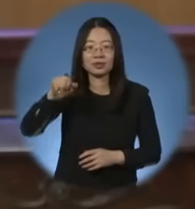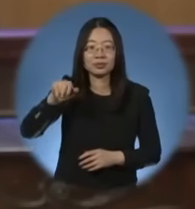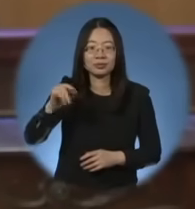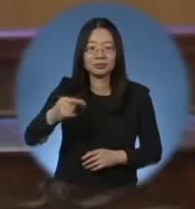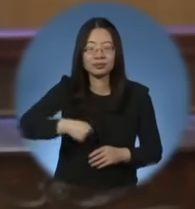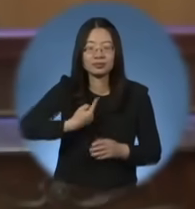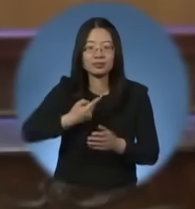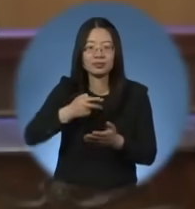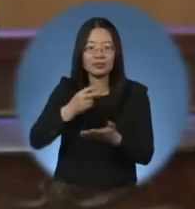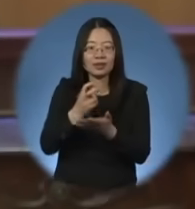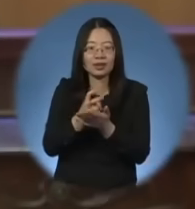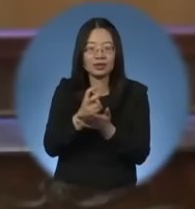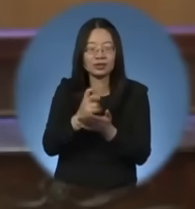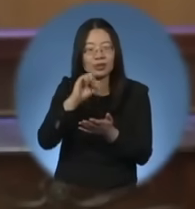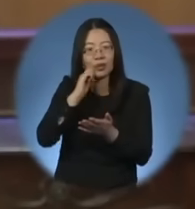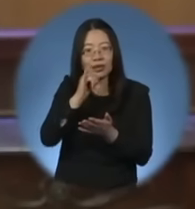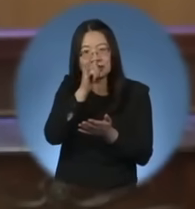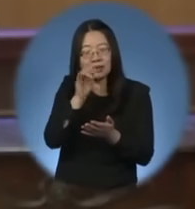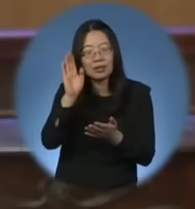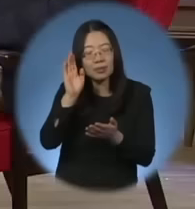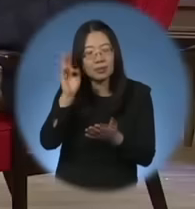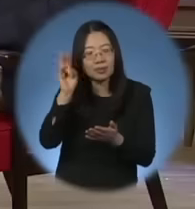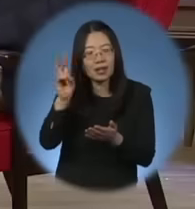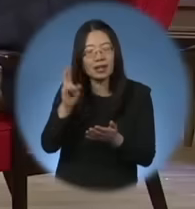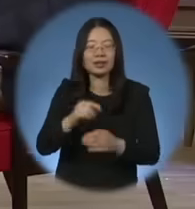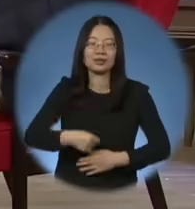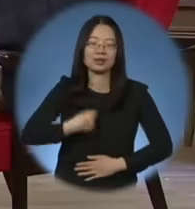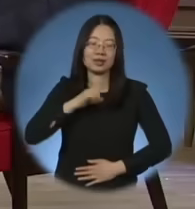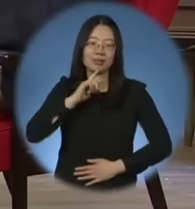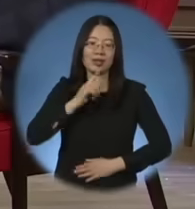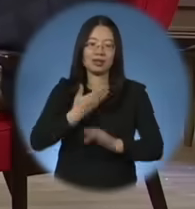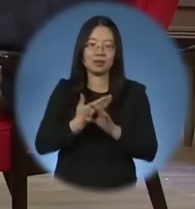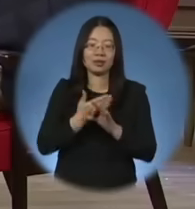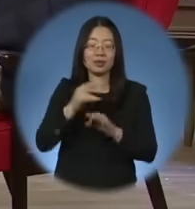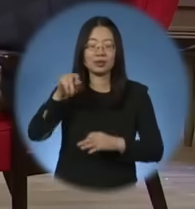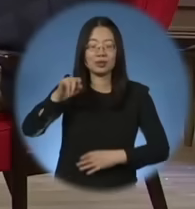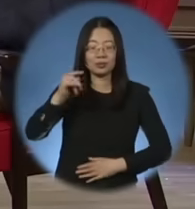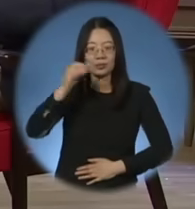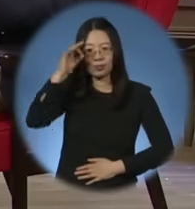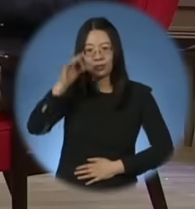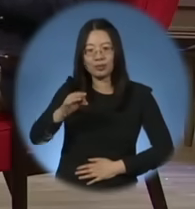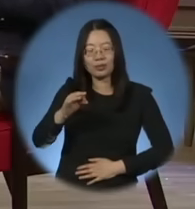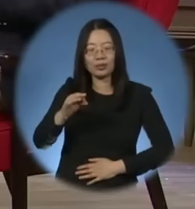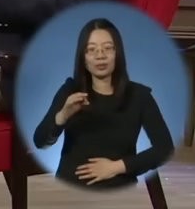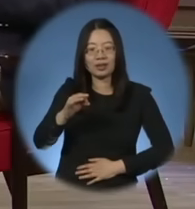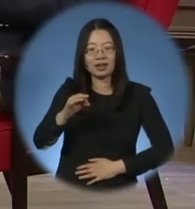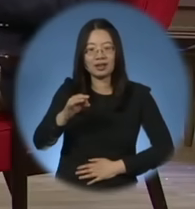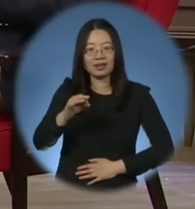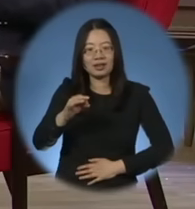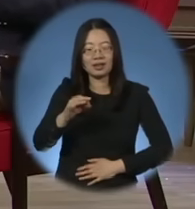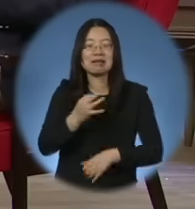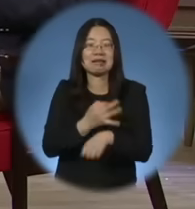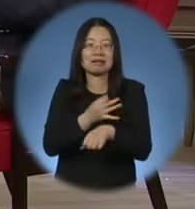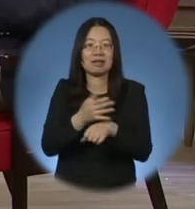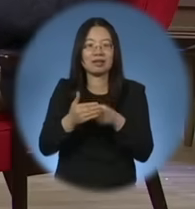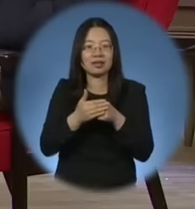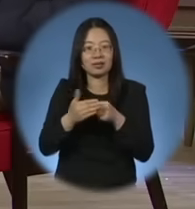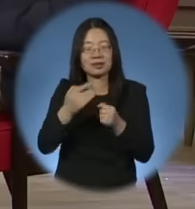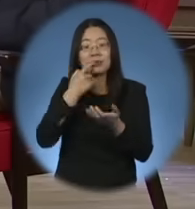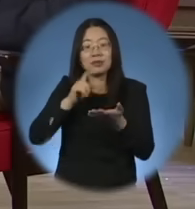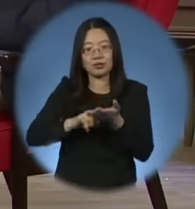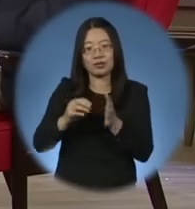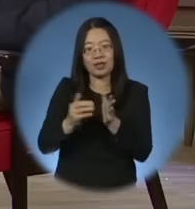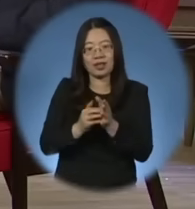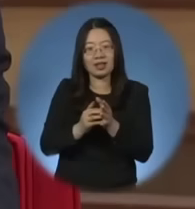그 족보 나름의 법칙 이런 것도 어렵잖아요 사실은 족보 는 양식이 간단하니까